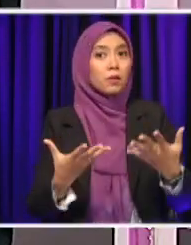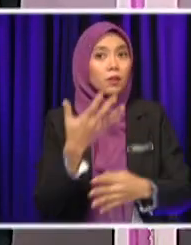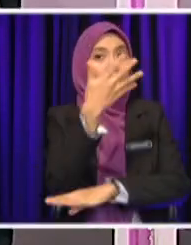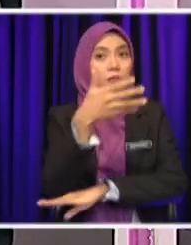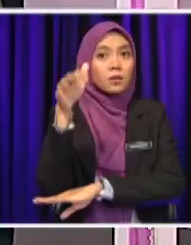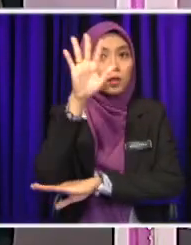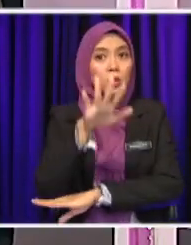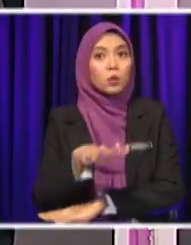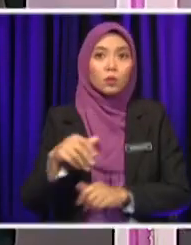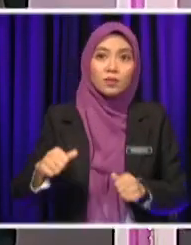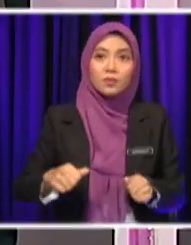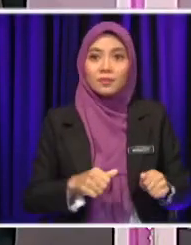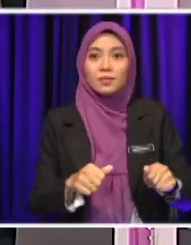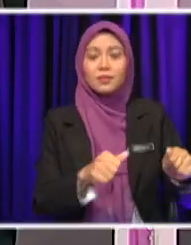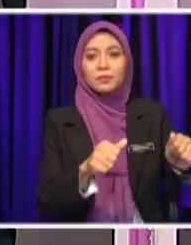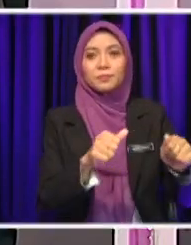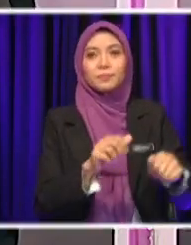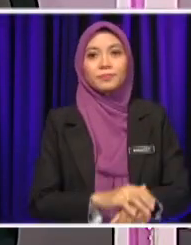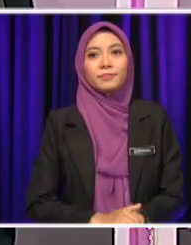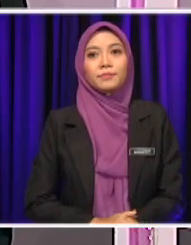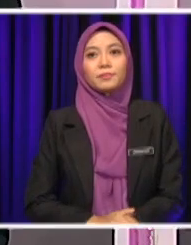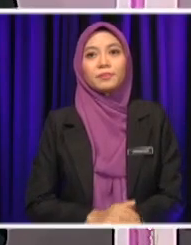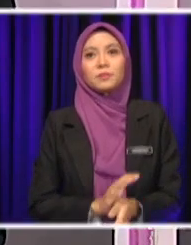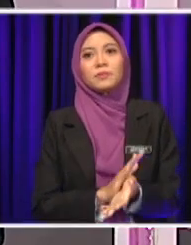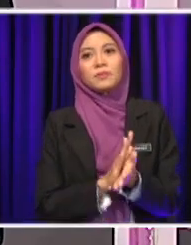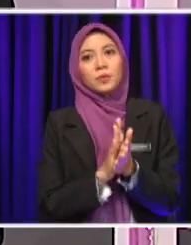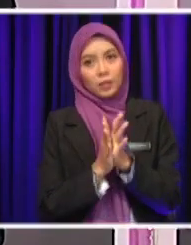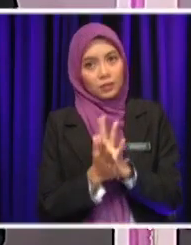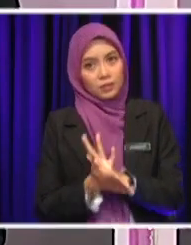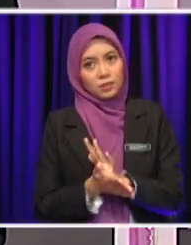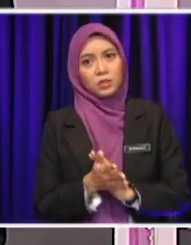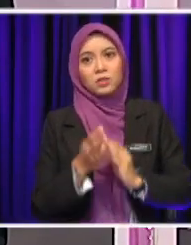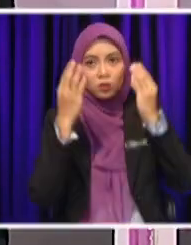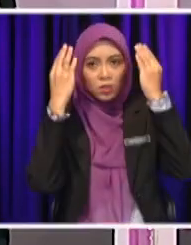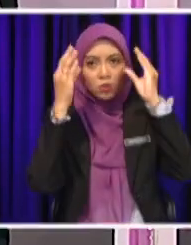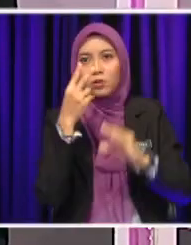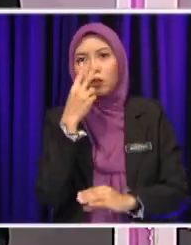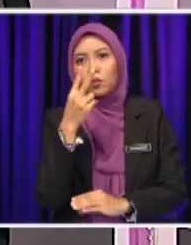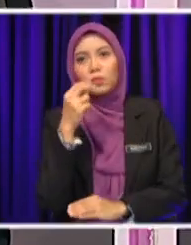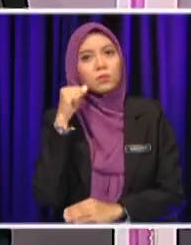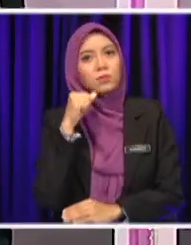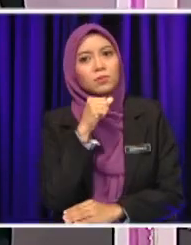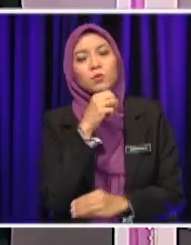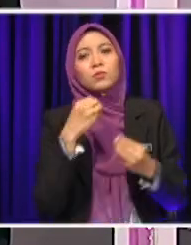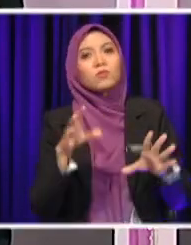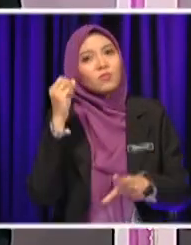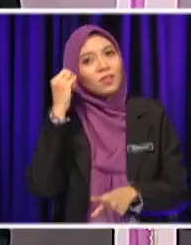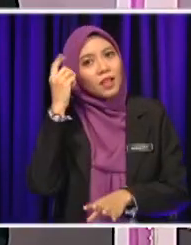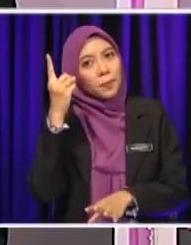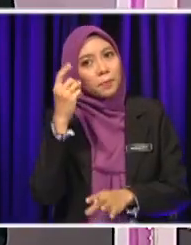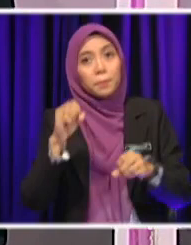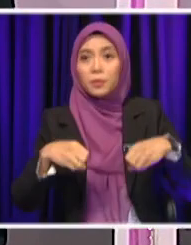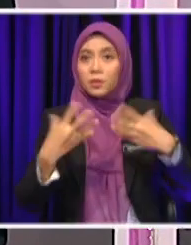sendiri. Jadi secara rumusannya cikgu nampak Aiman dah faham dah macam mana carta alih